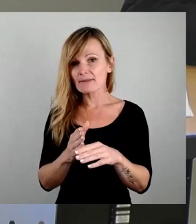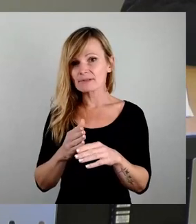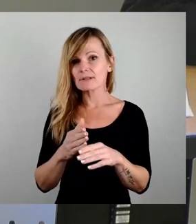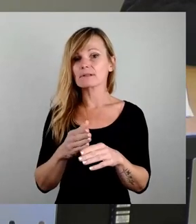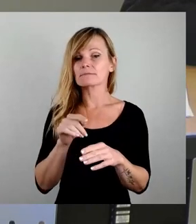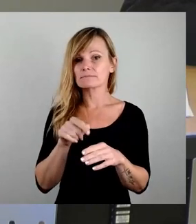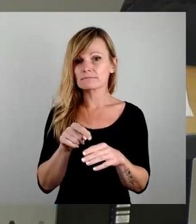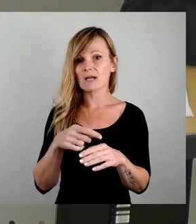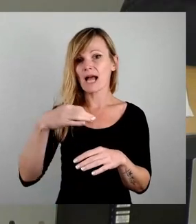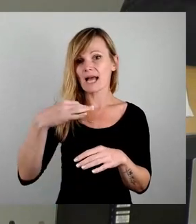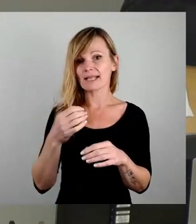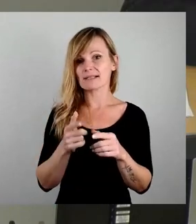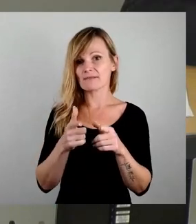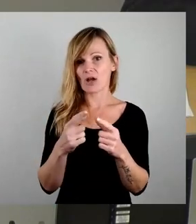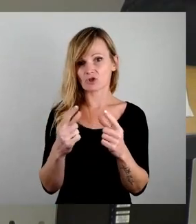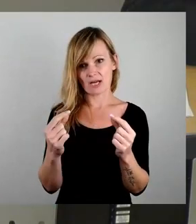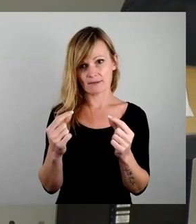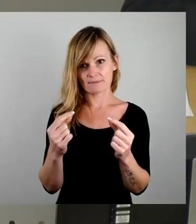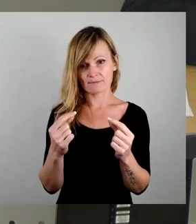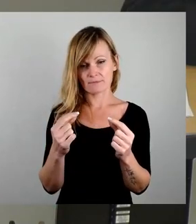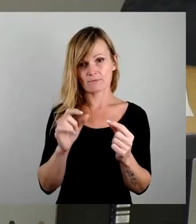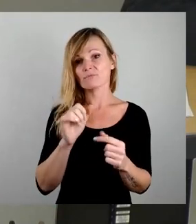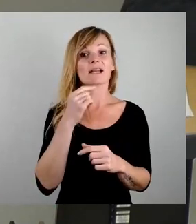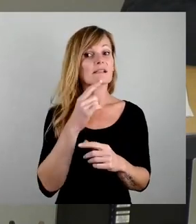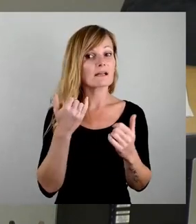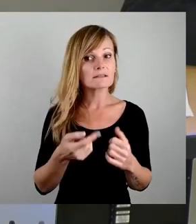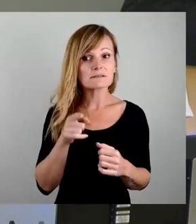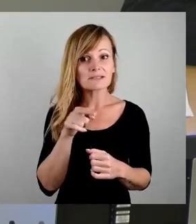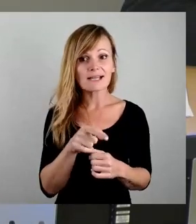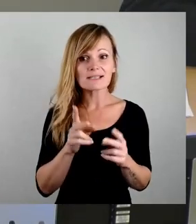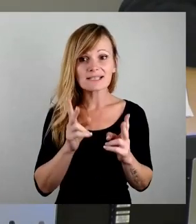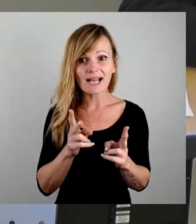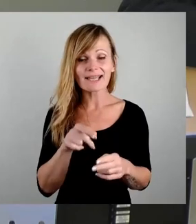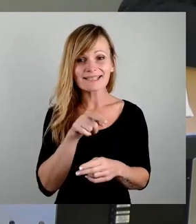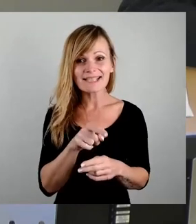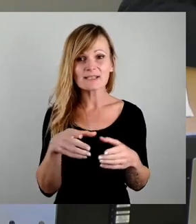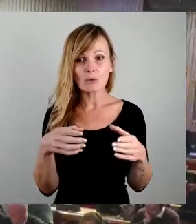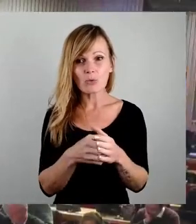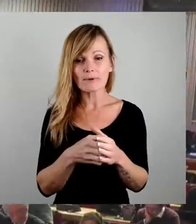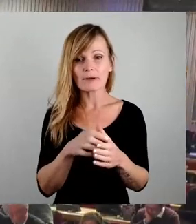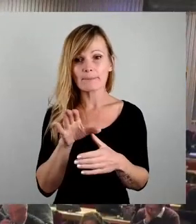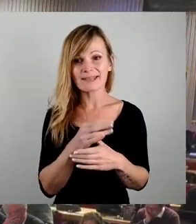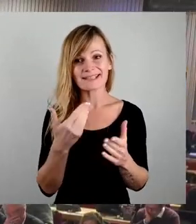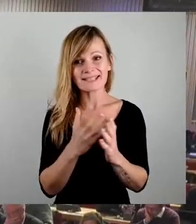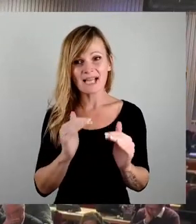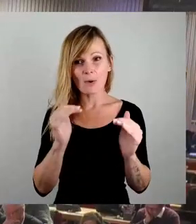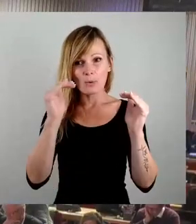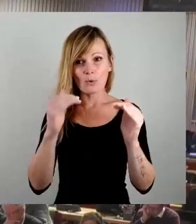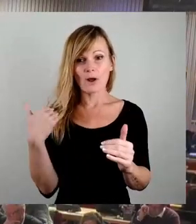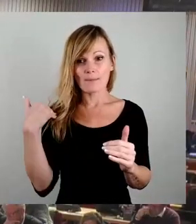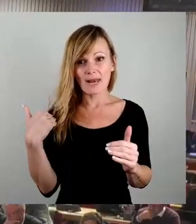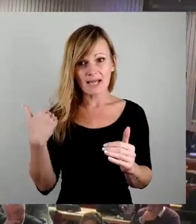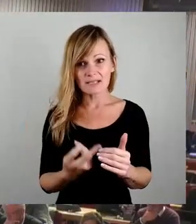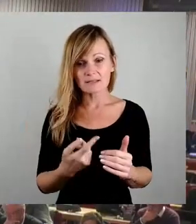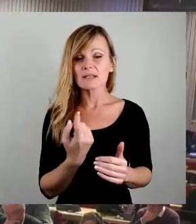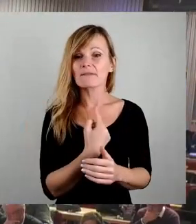Und jetzt kann man sagen, ist das jetzt gerechtfertigt, gerade diese Gruppe mit diesen Erhöhungen zu belasten? Und wir sagen